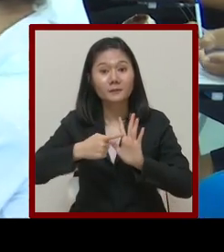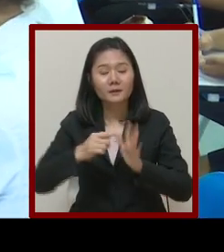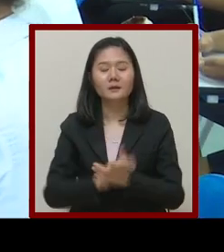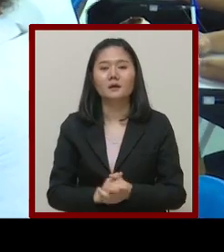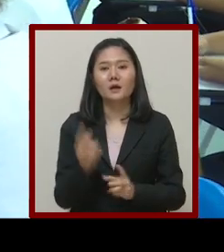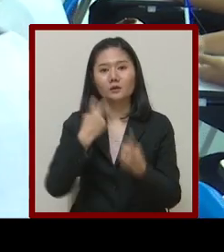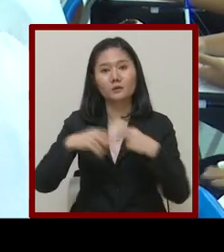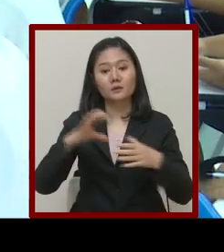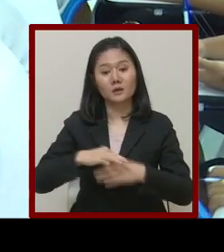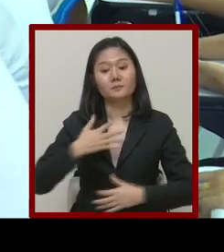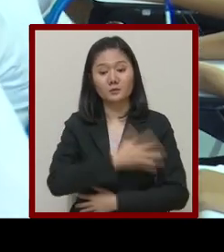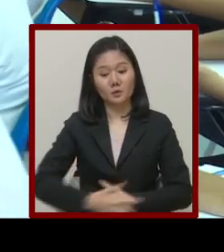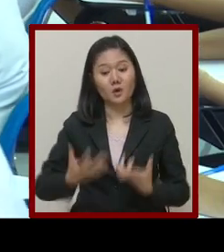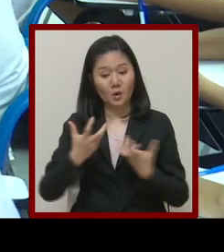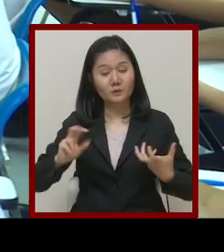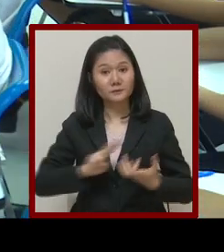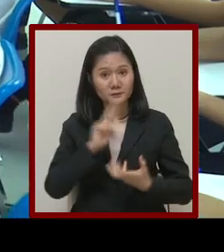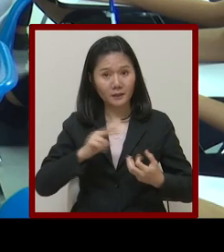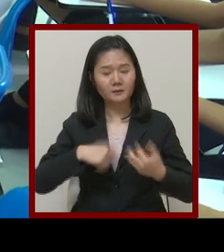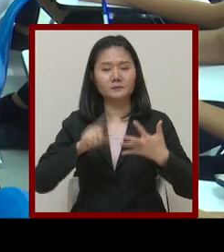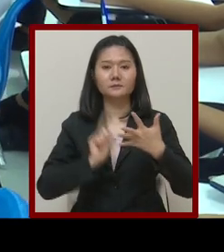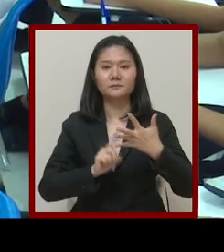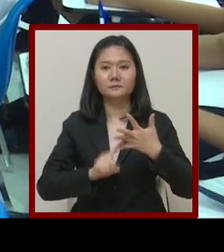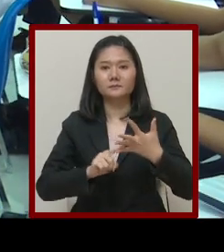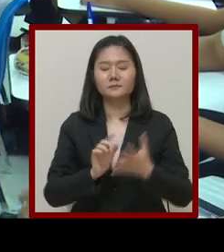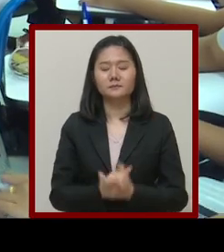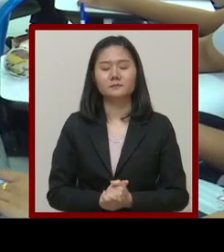Medical Spa นะคะ5ค่ะ